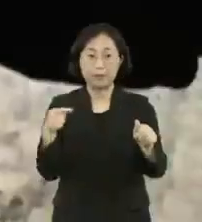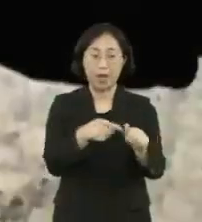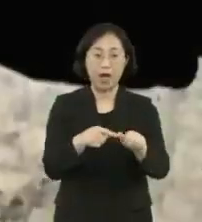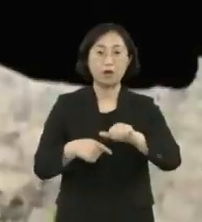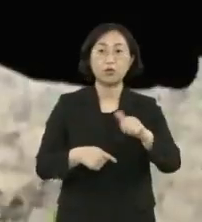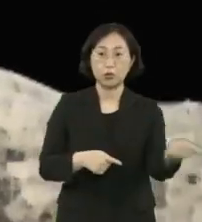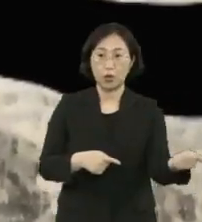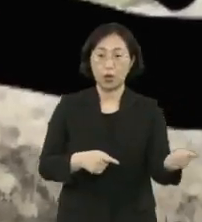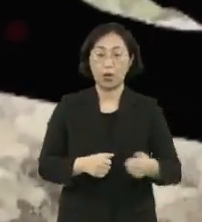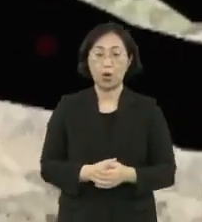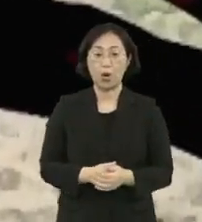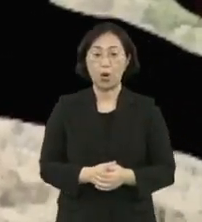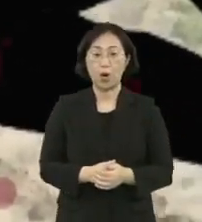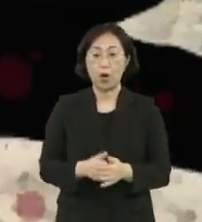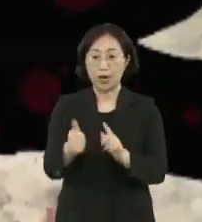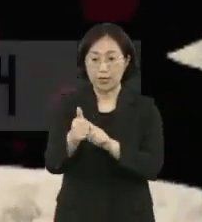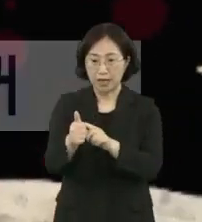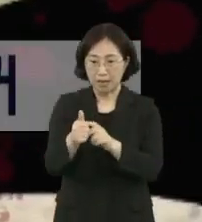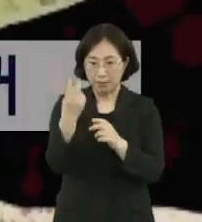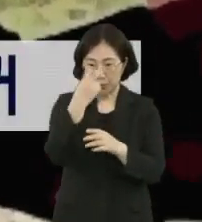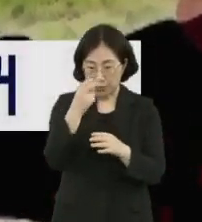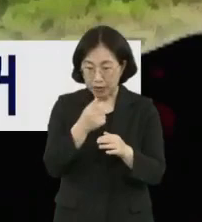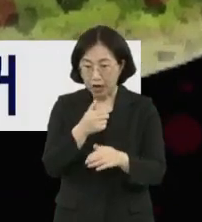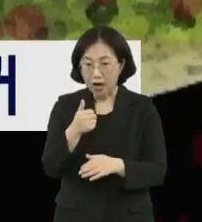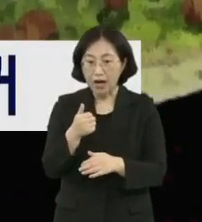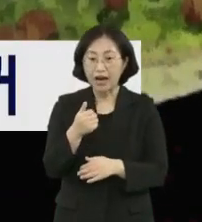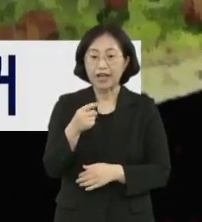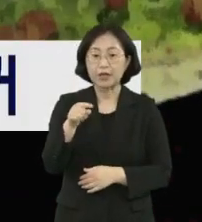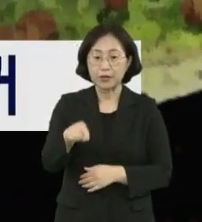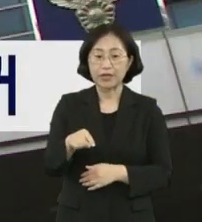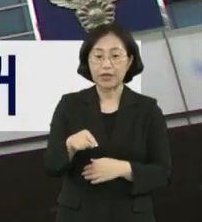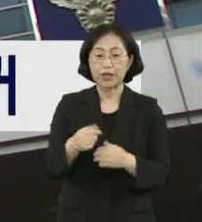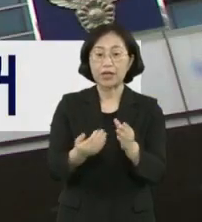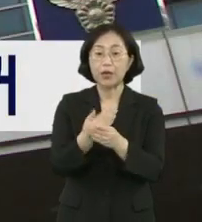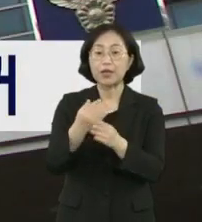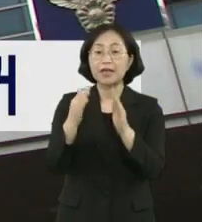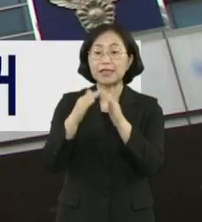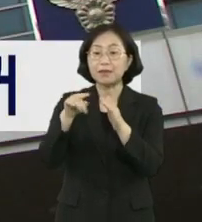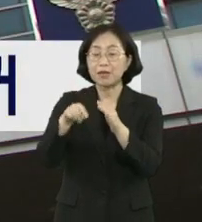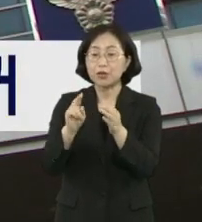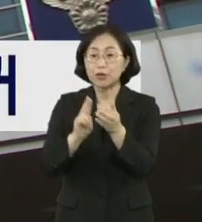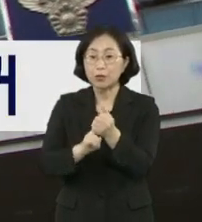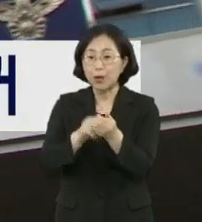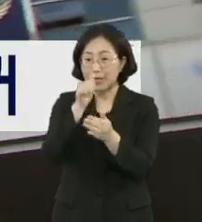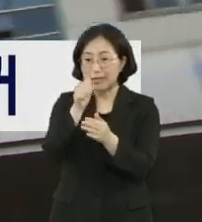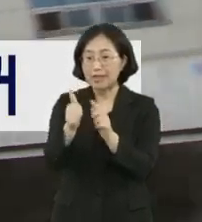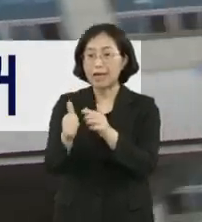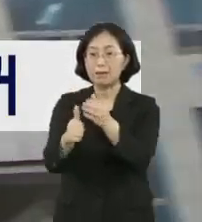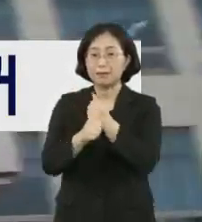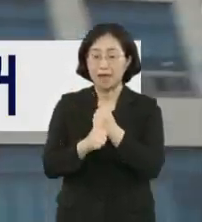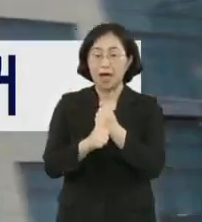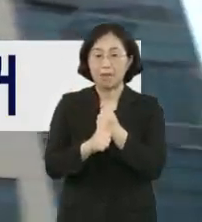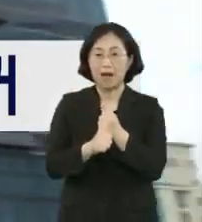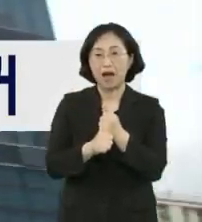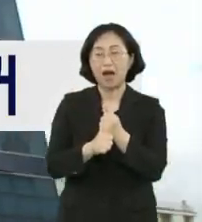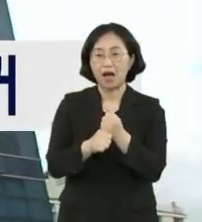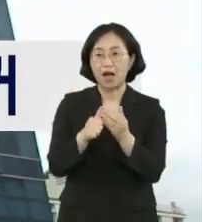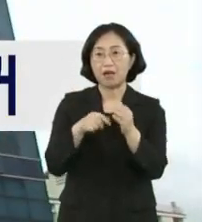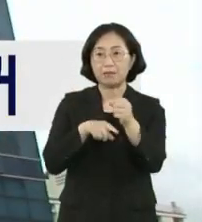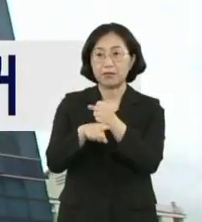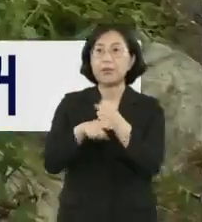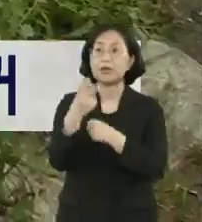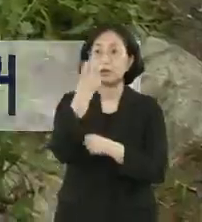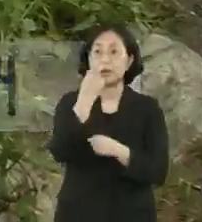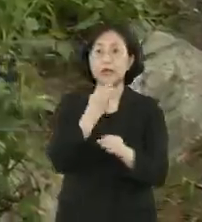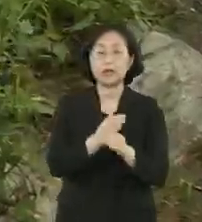겁니다. 곧바로 용의자 추적에 나선 경찰은 사건 현장 인근 자택에 숨어있던 A씨를 붙잡아 강도 살인 혐의로 조사하고